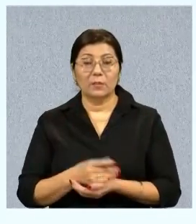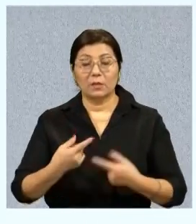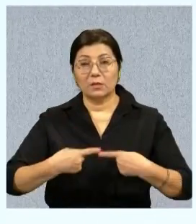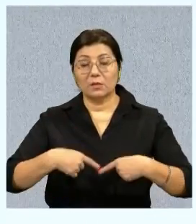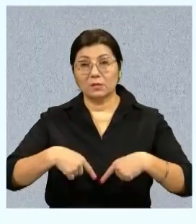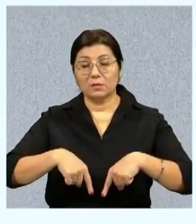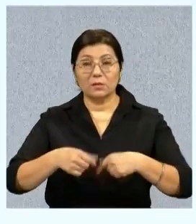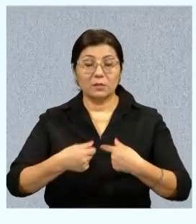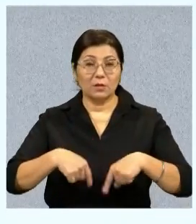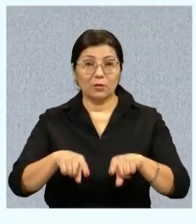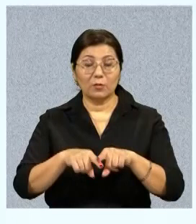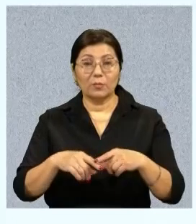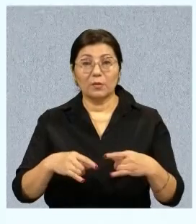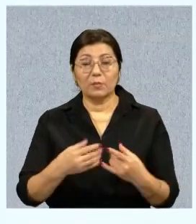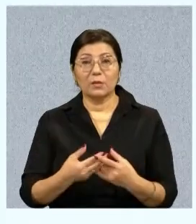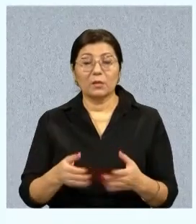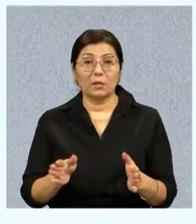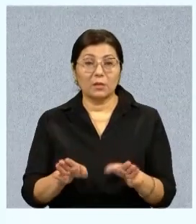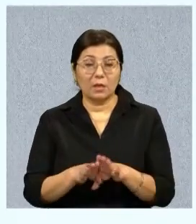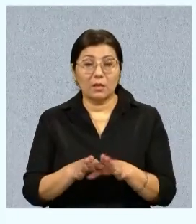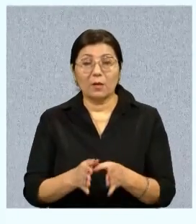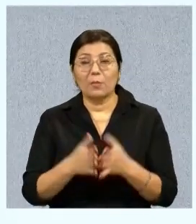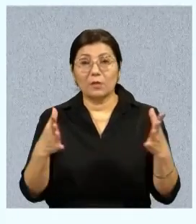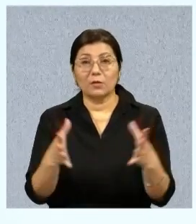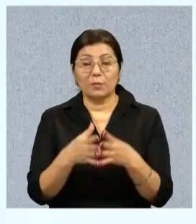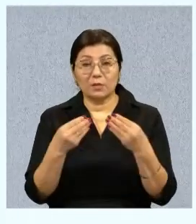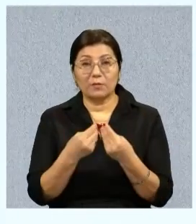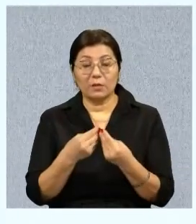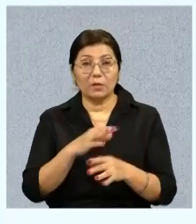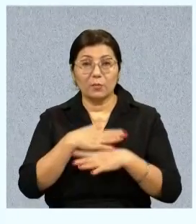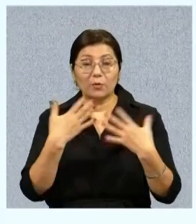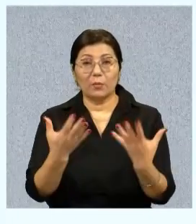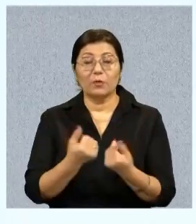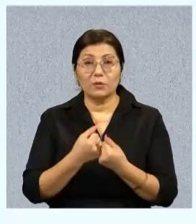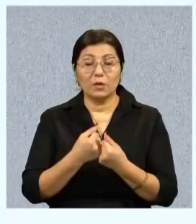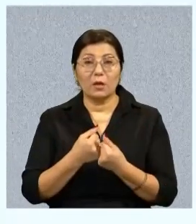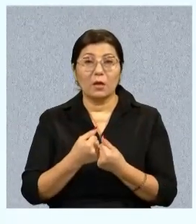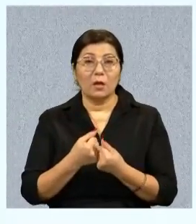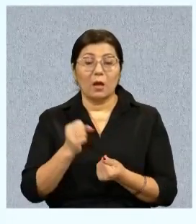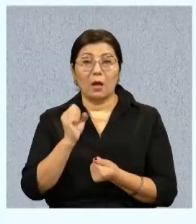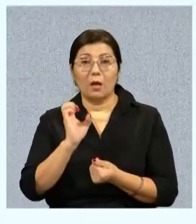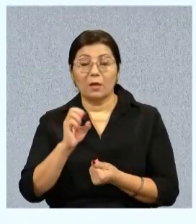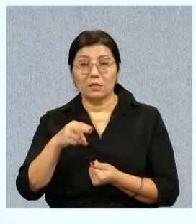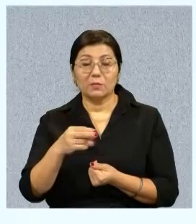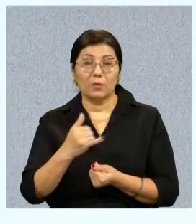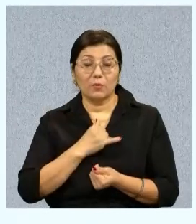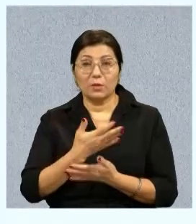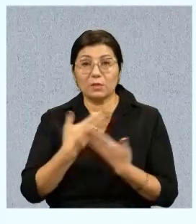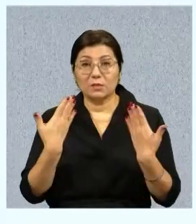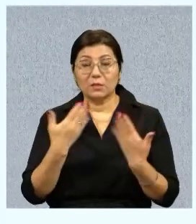столом. Таких больших семей или людей, много получающих АСП, у меня нету, нуждающихся